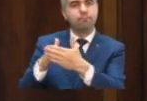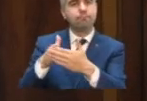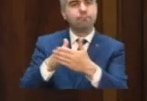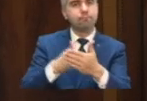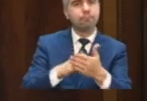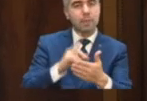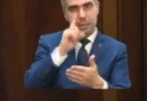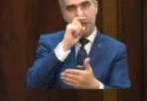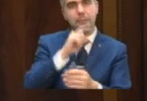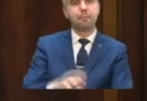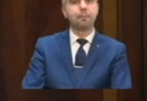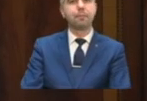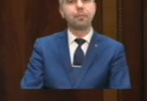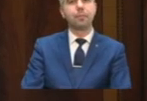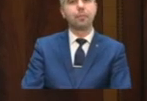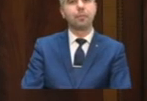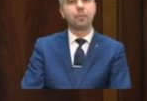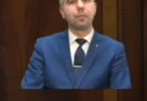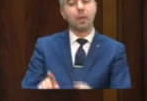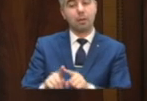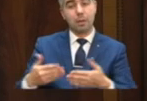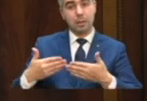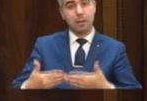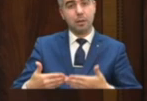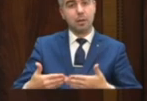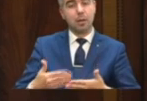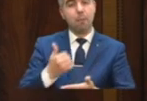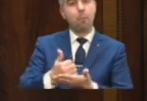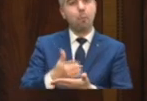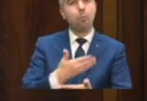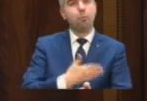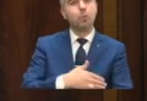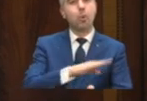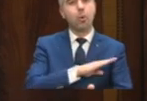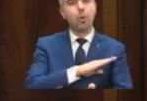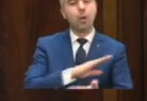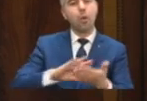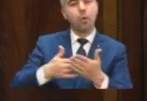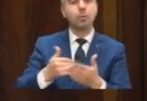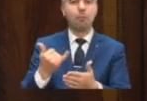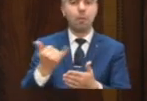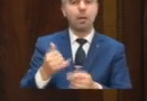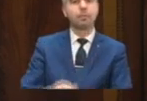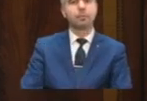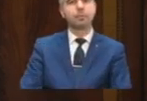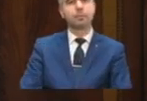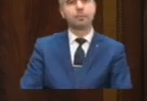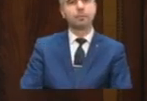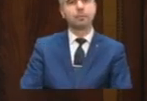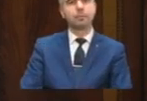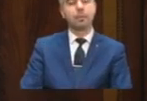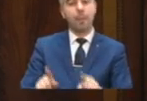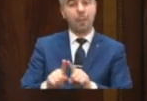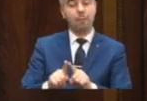القطاع في مرحلة تدعو إلى تحمل المسؤولية أكثر من أي وقت مضى، مرحلة